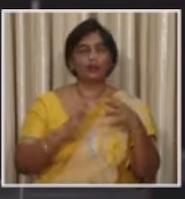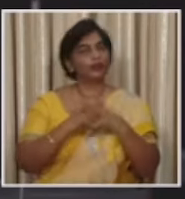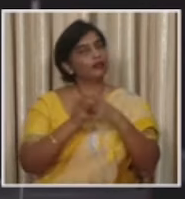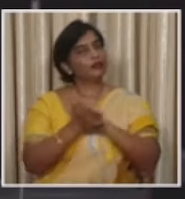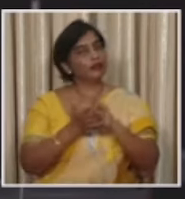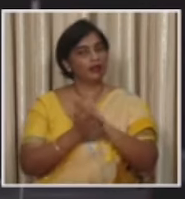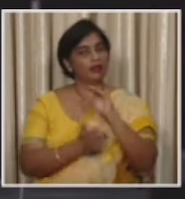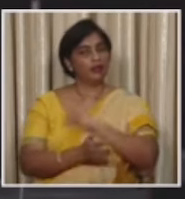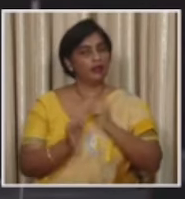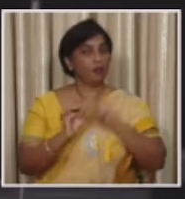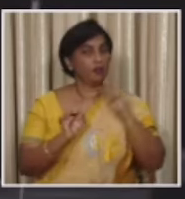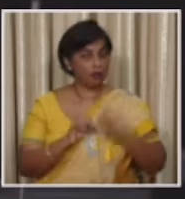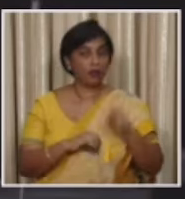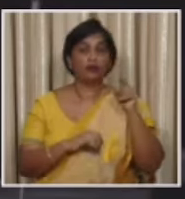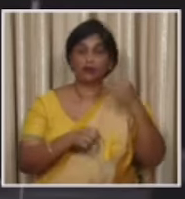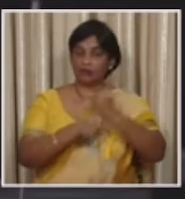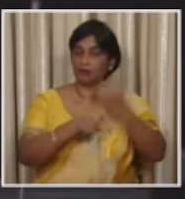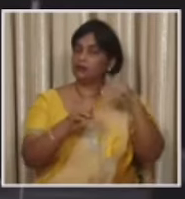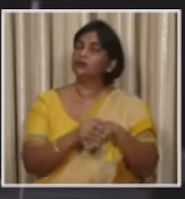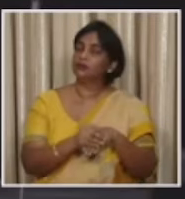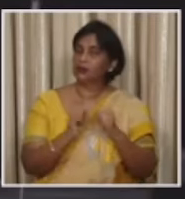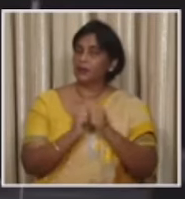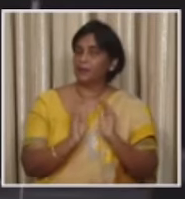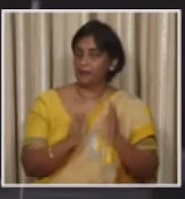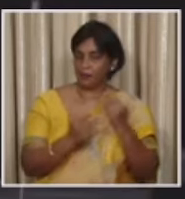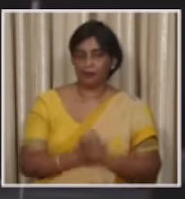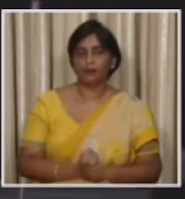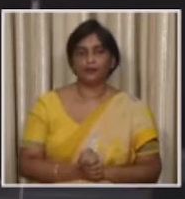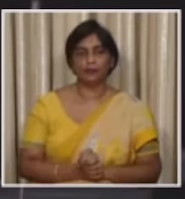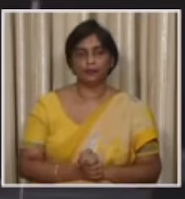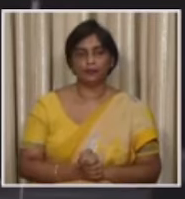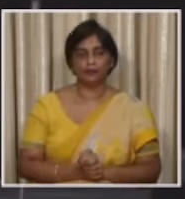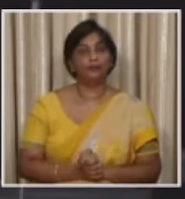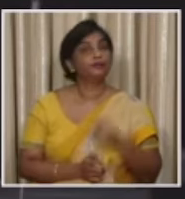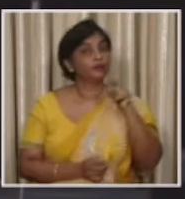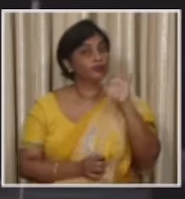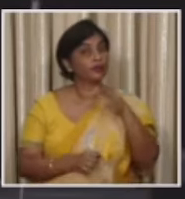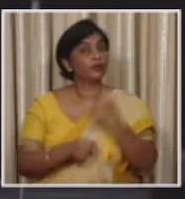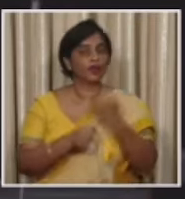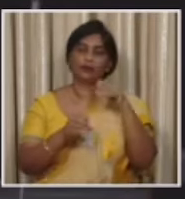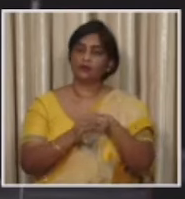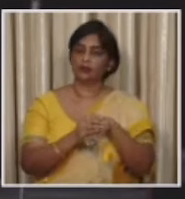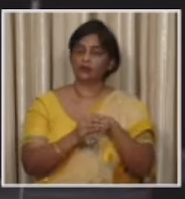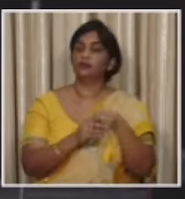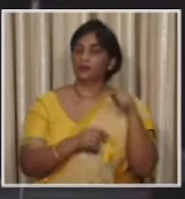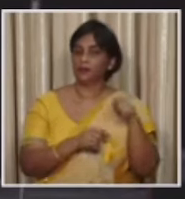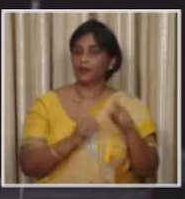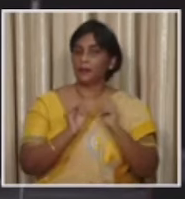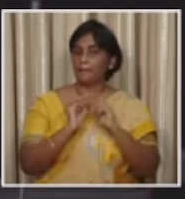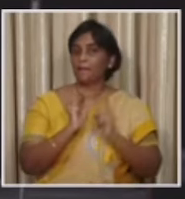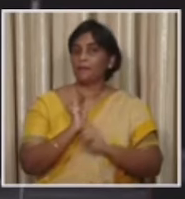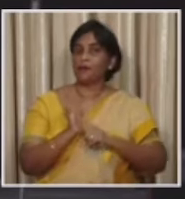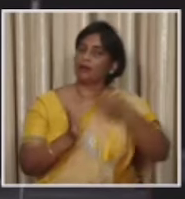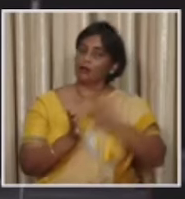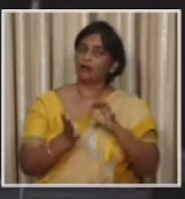සුභසාධක ප්‍රතිලාභ මණ්ඩලය ඔබතුමාලගේ ආණ්ඩුවක් යටතේම තමයි ක්‍රියාත්මක වෙන්නේ. ඔබතුමාලගේ ආණ්ඩුවක් යටතේ තමයි මේ පනත සම්මත කරන්නේ.